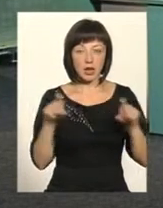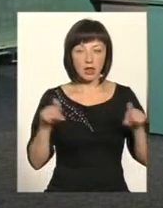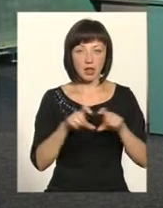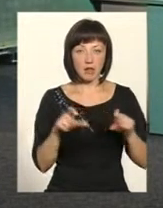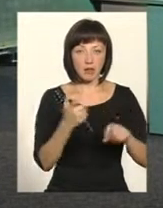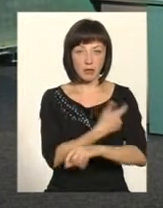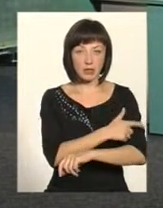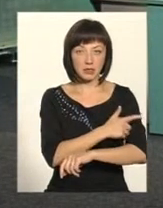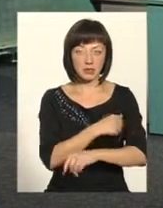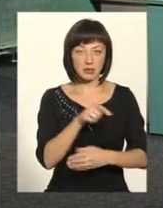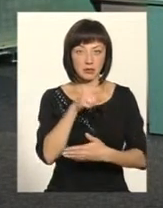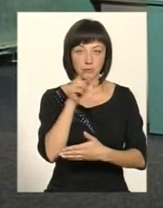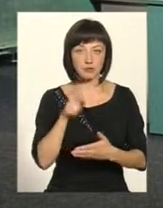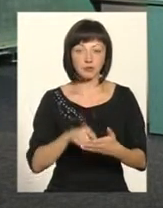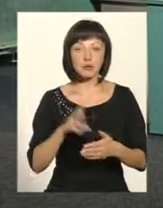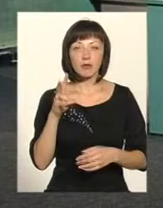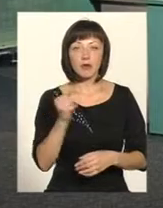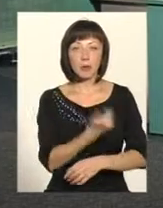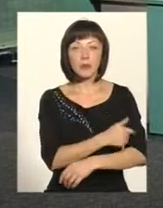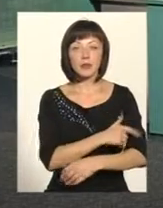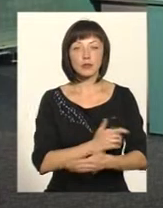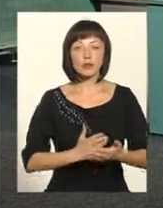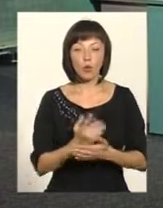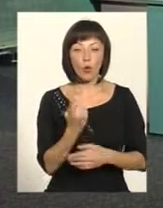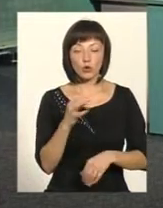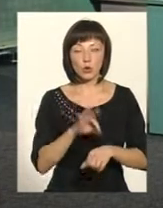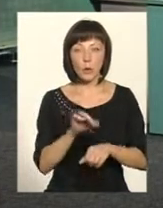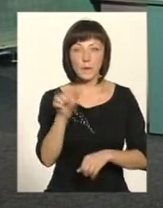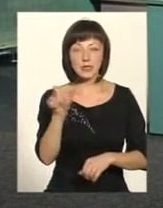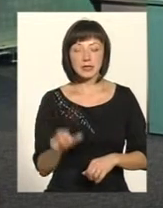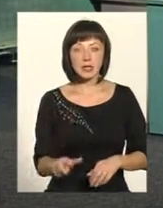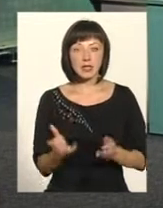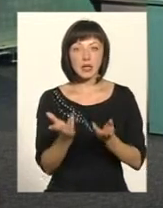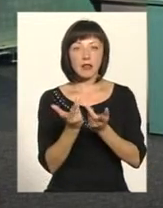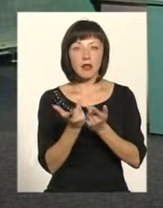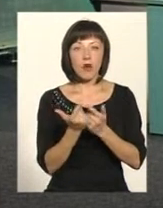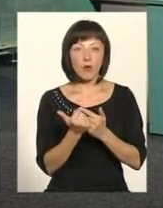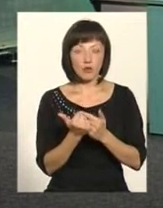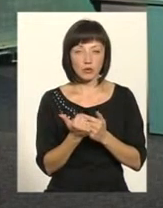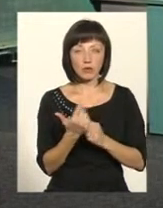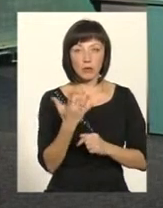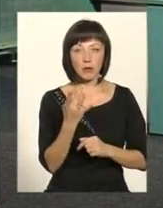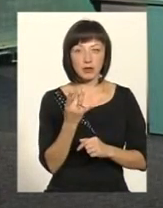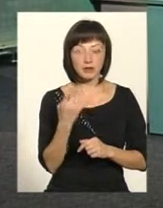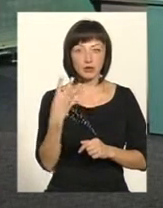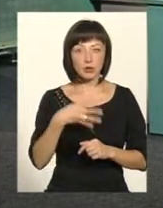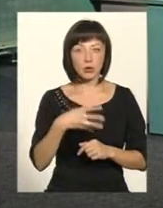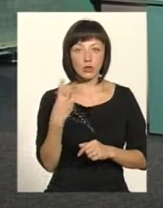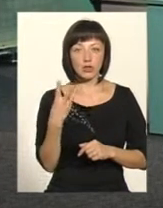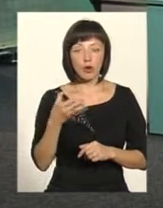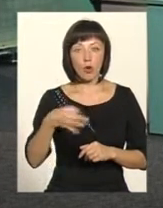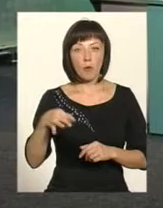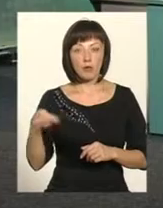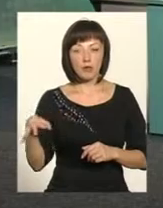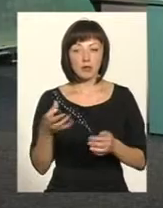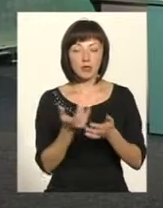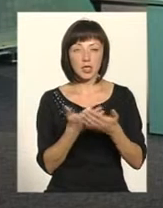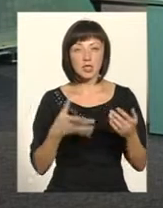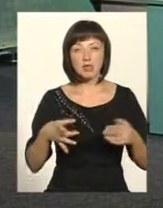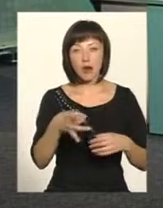Ну, на медичне обслуговування одного пацієнта нараховується 5 гривень 43 копійки. Ну, різні райони,